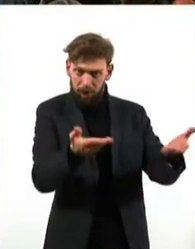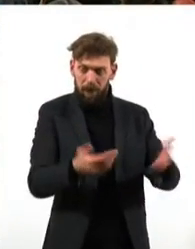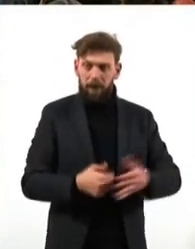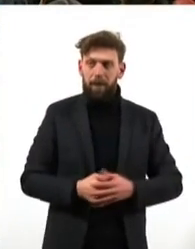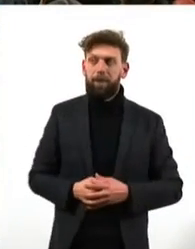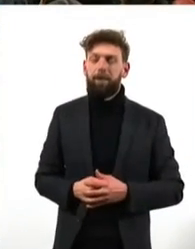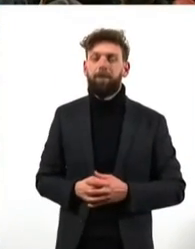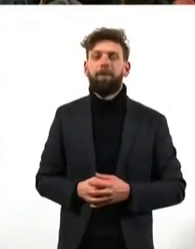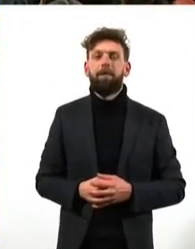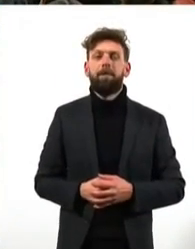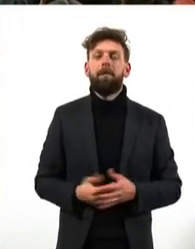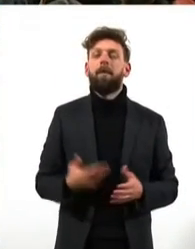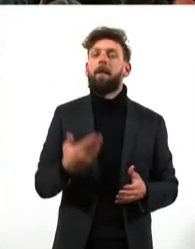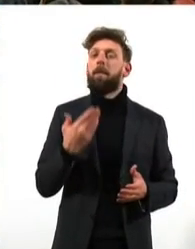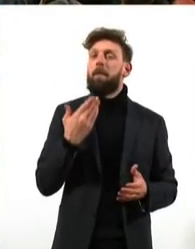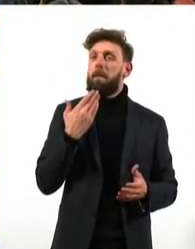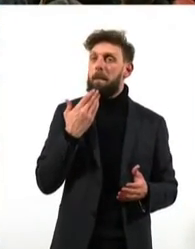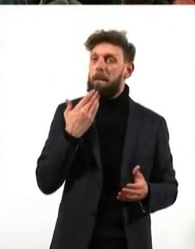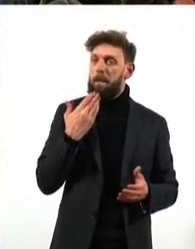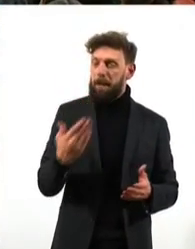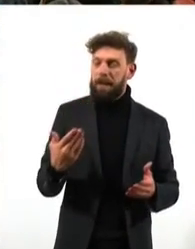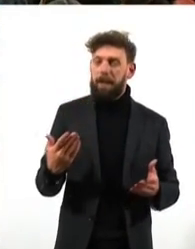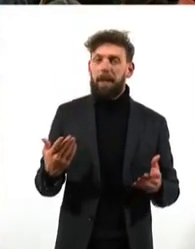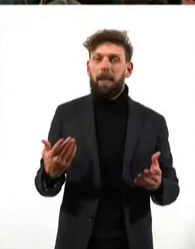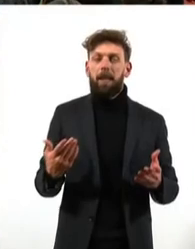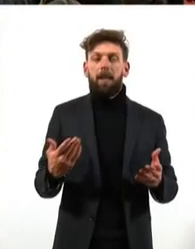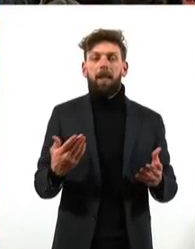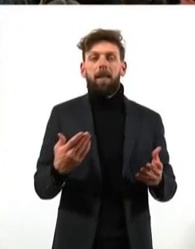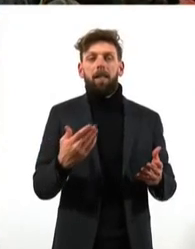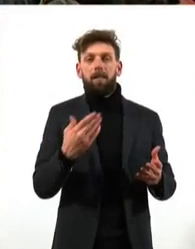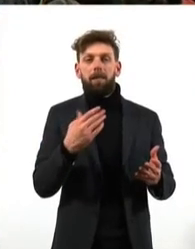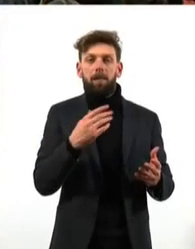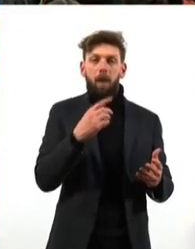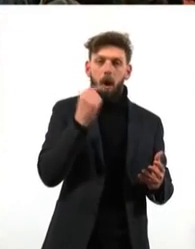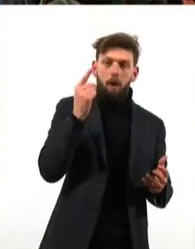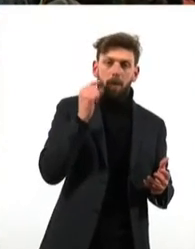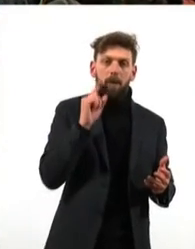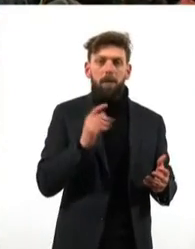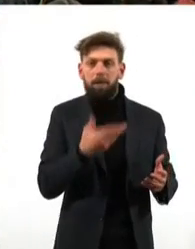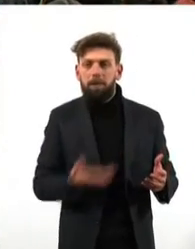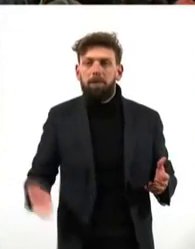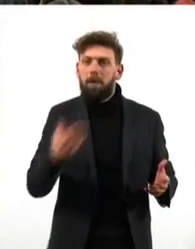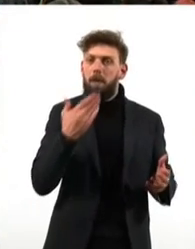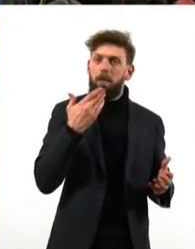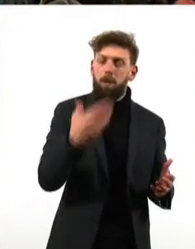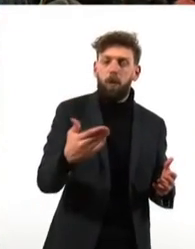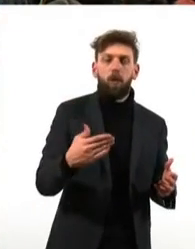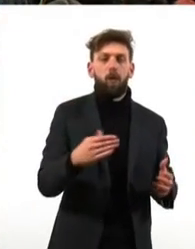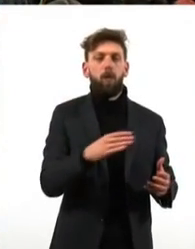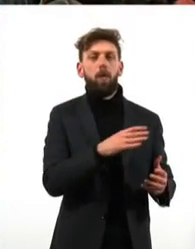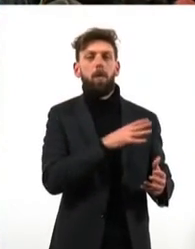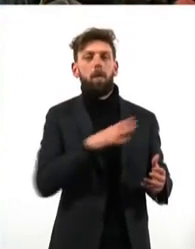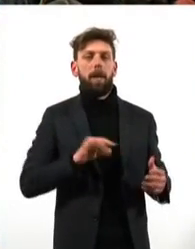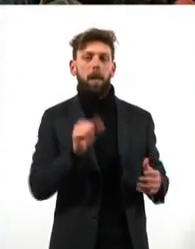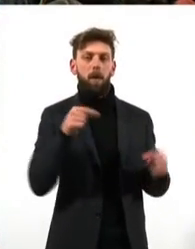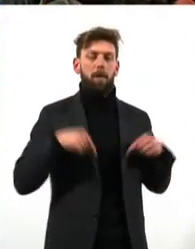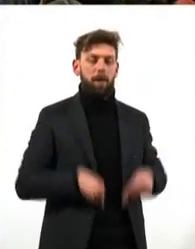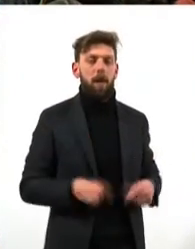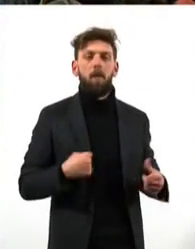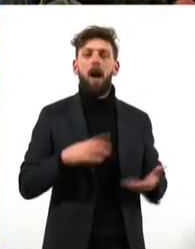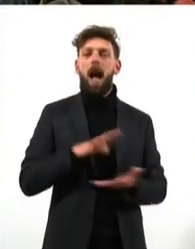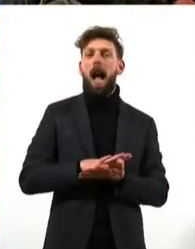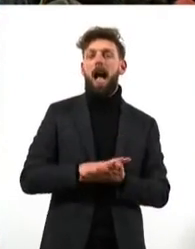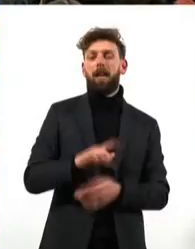merci, merci Mathieu. Donc, mesdames, messieurs, bonjour, madame la Première Ministre. Je suis Corentin, j'ai 23 ans, je